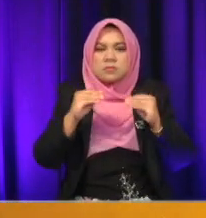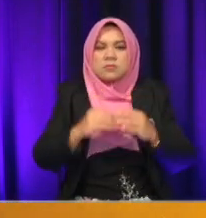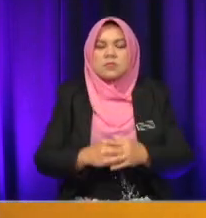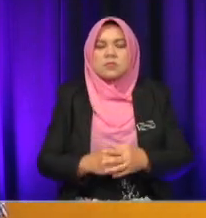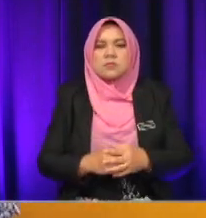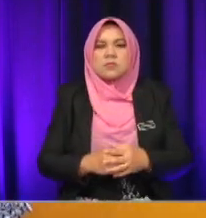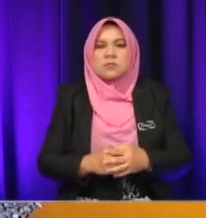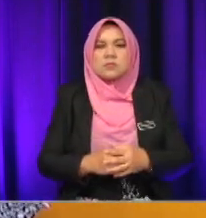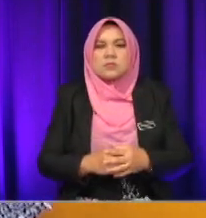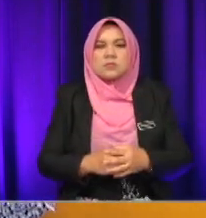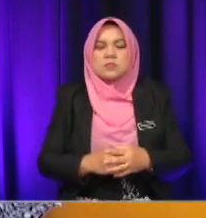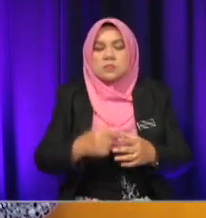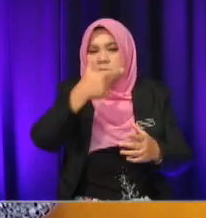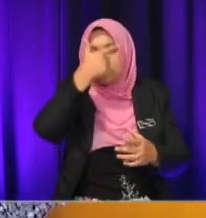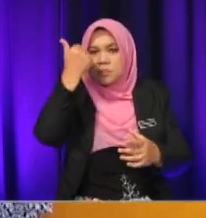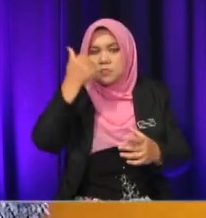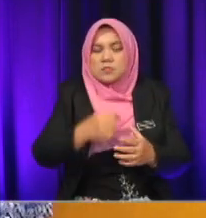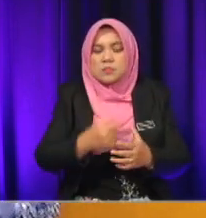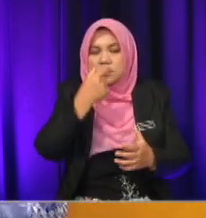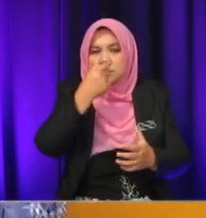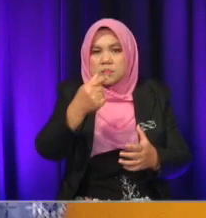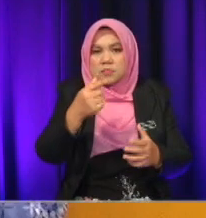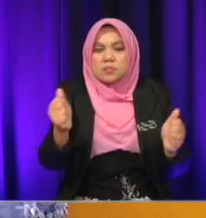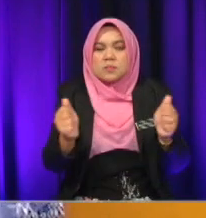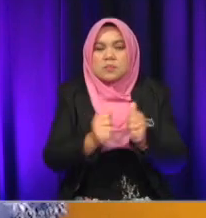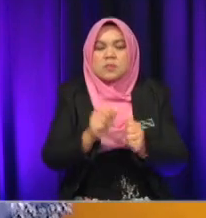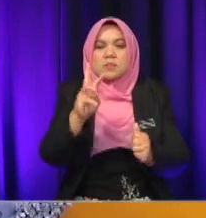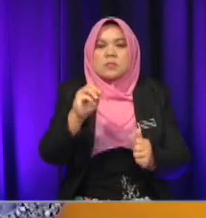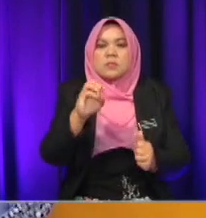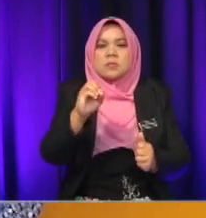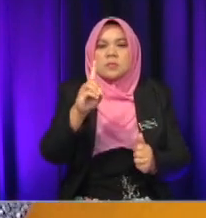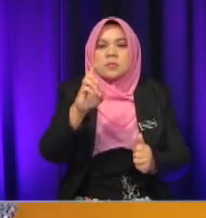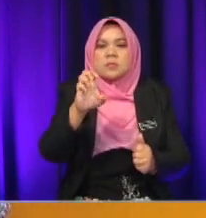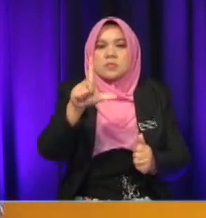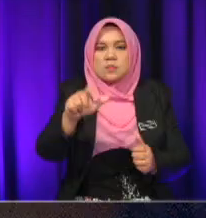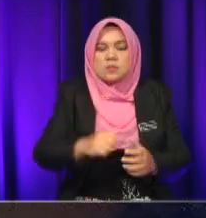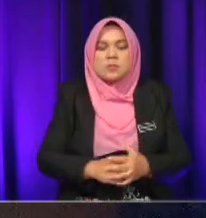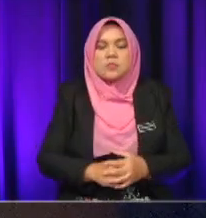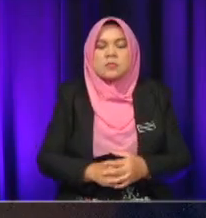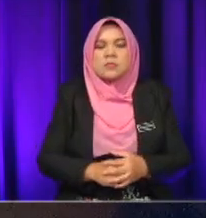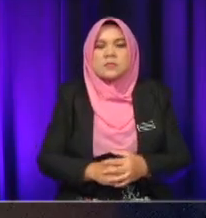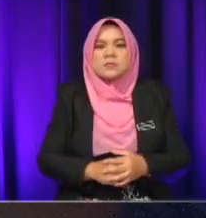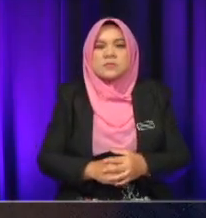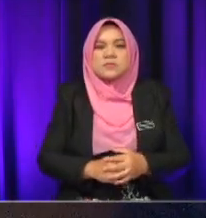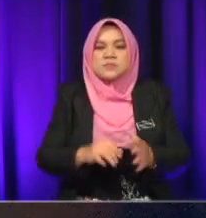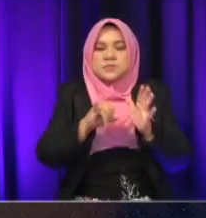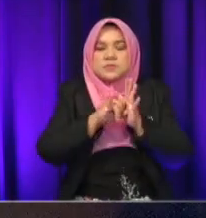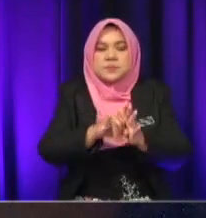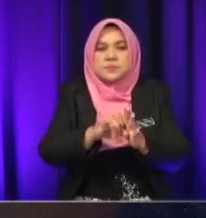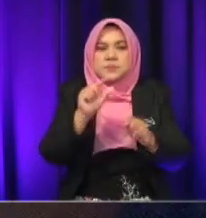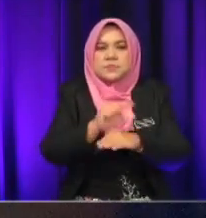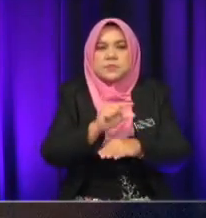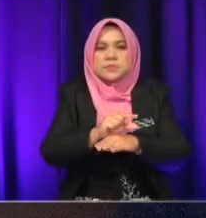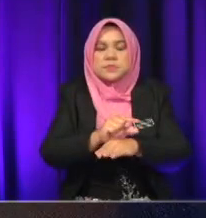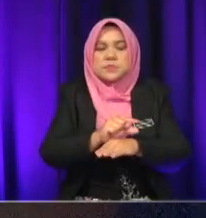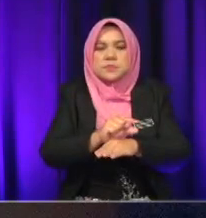Okey. Sebab terpengaruh dengan model yang digunakan dalam iklan tersebut. Wow. Iklan tu menggunakan model